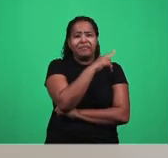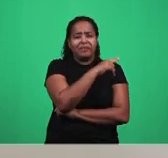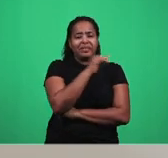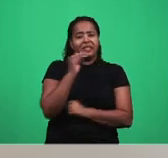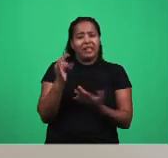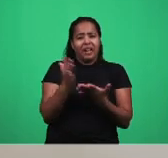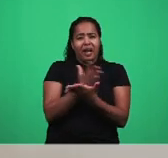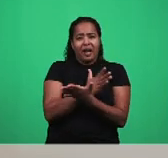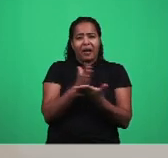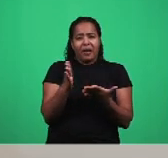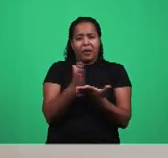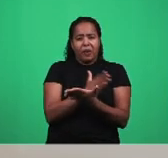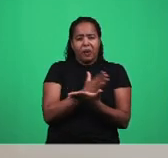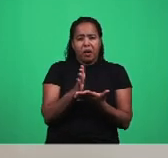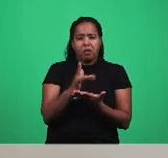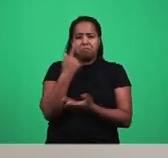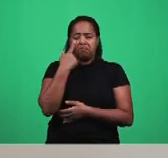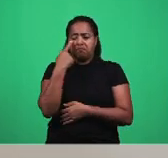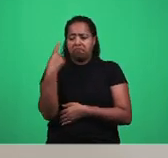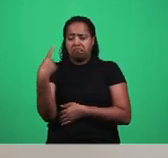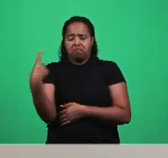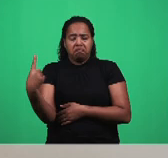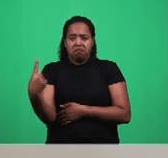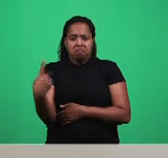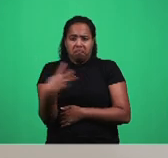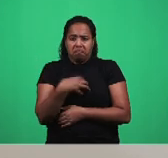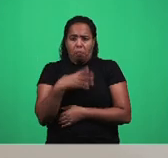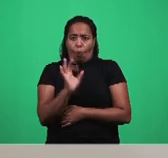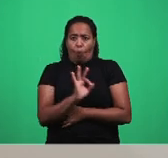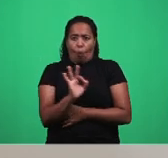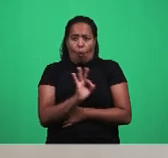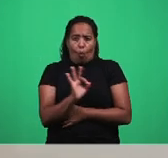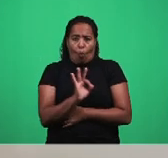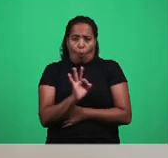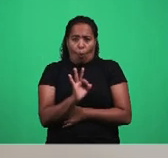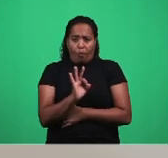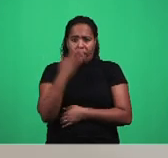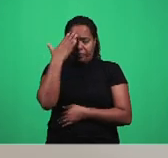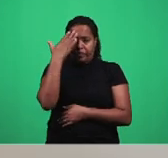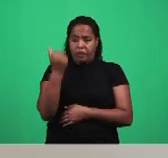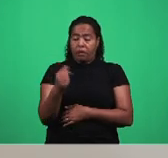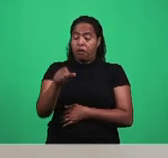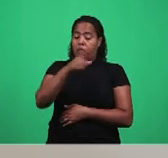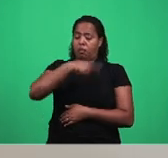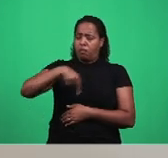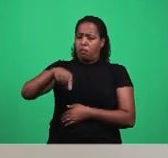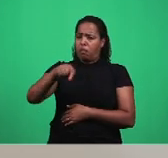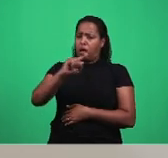intéressés en savoir, mais pour nous, est fondamental, y compris de savoir tout